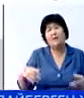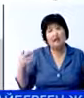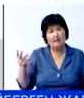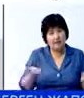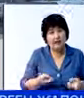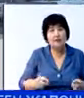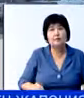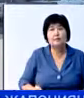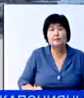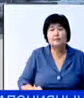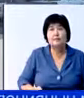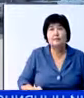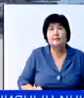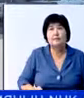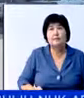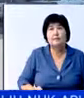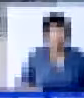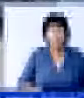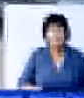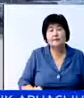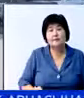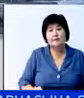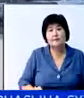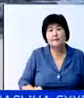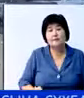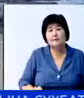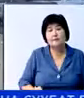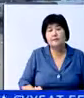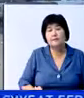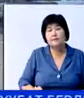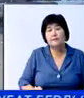Айнұр Тұңғышбаева, Алмат Меңдібаев, Төрехан Қожахметов, Қызылорда телеарнасы.